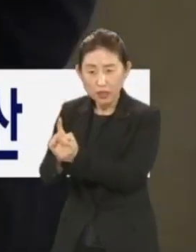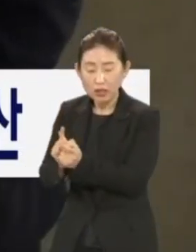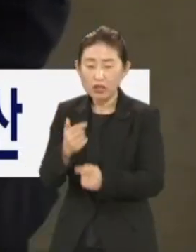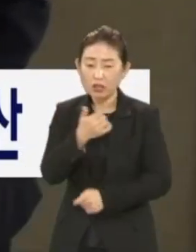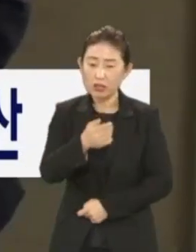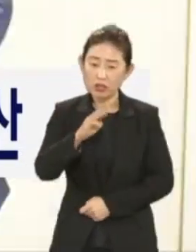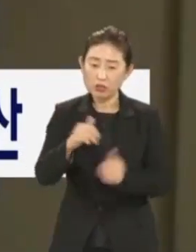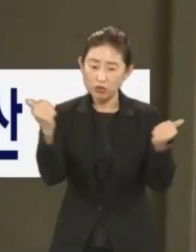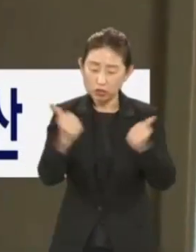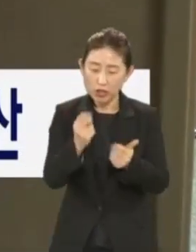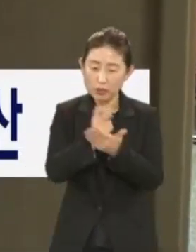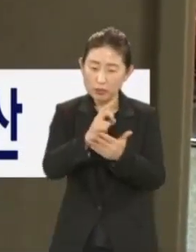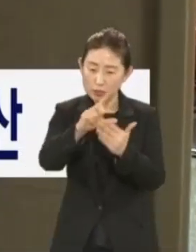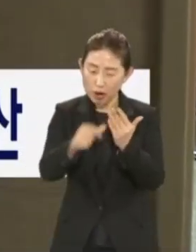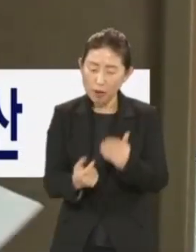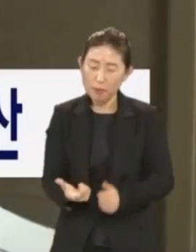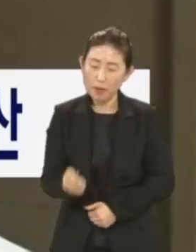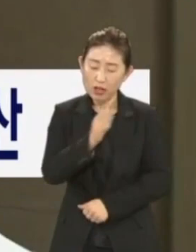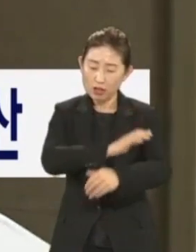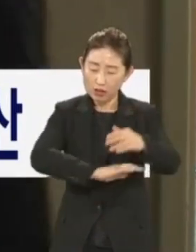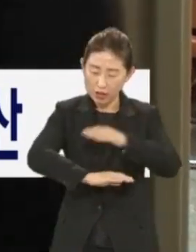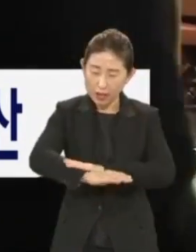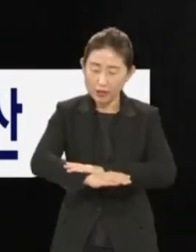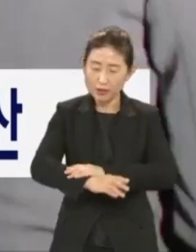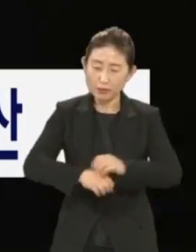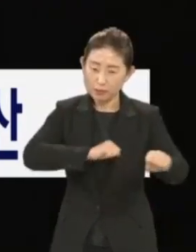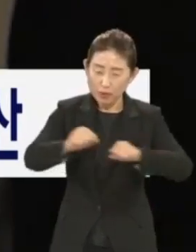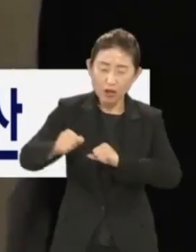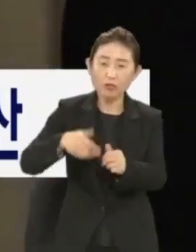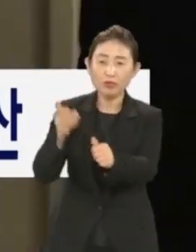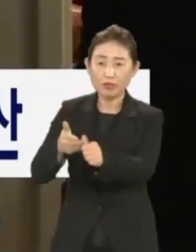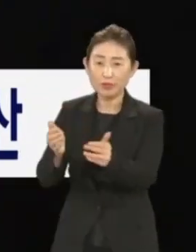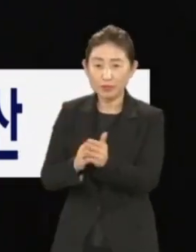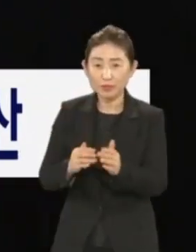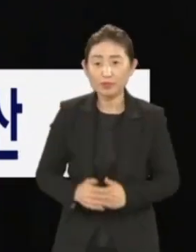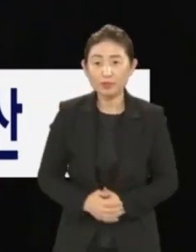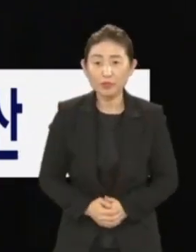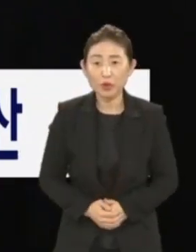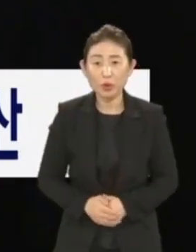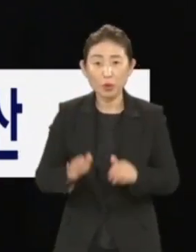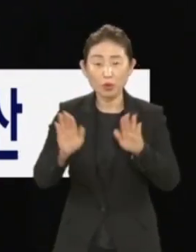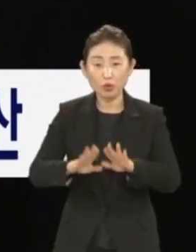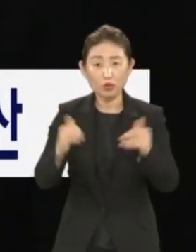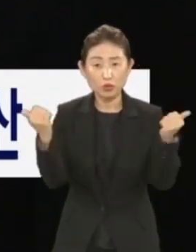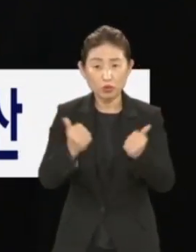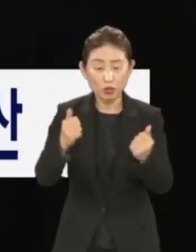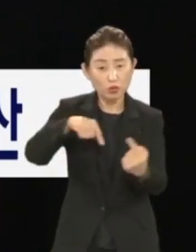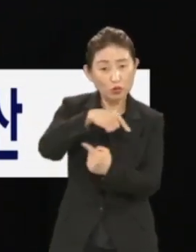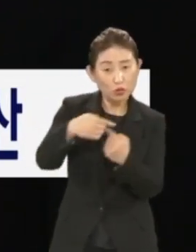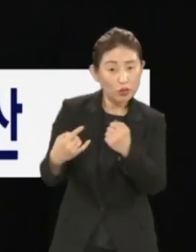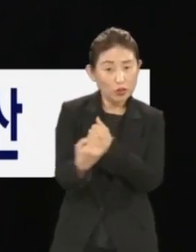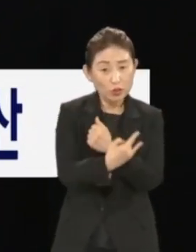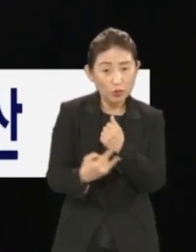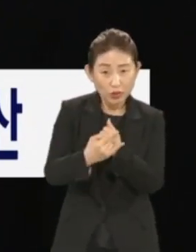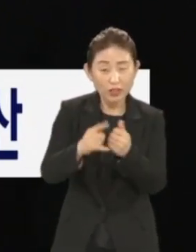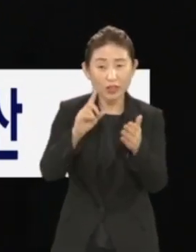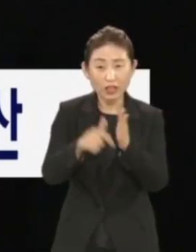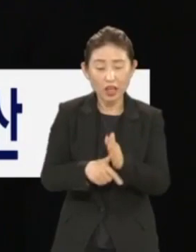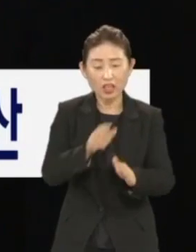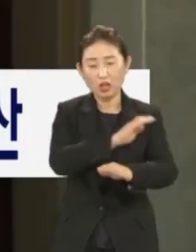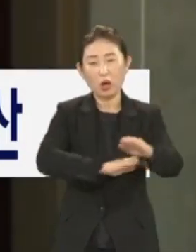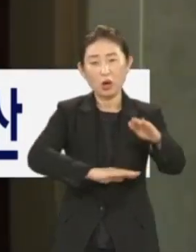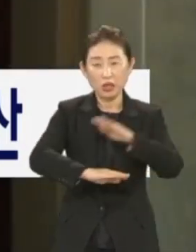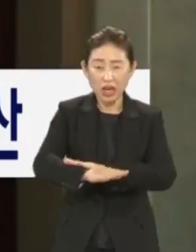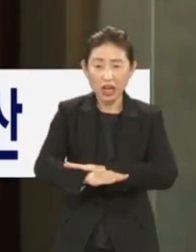세종의사당 규칙 제정에 여야가 적극 나서달라고 요청했습니다. 하지만 오늘 열린 국회 운영위 법안 소위에서